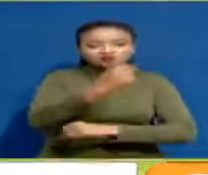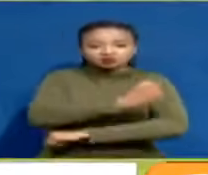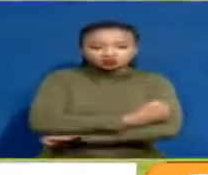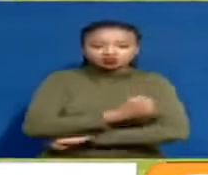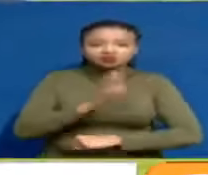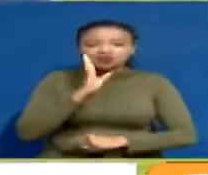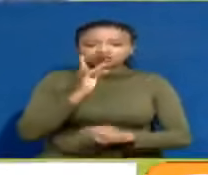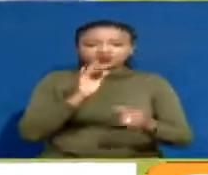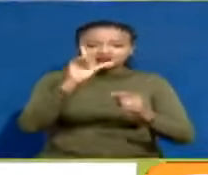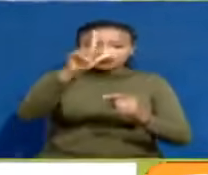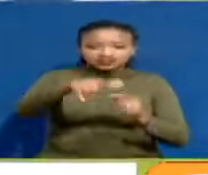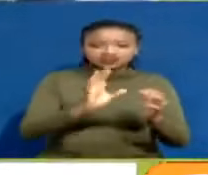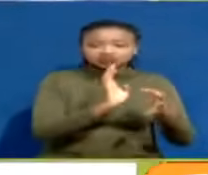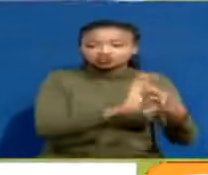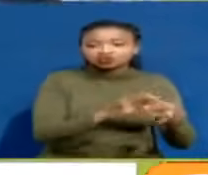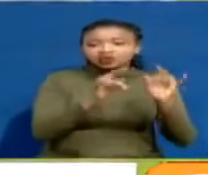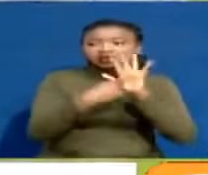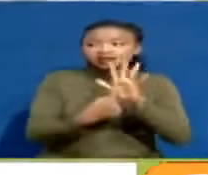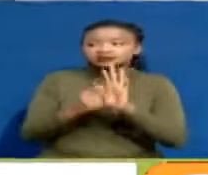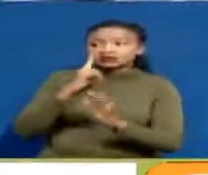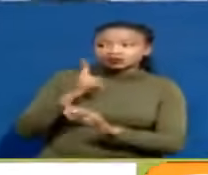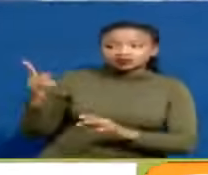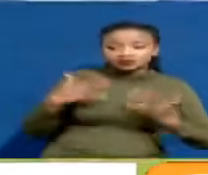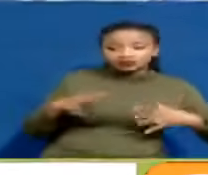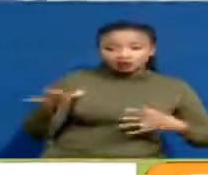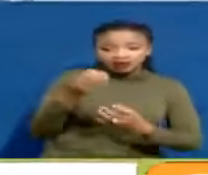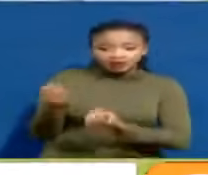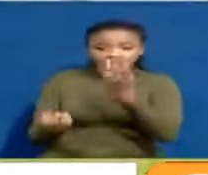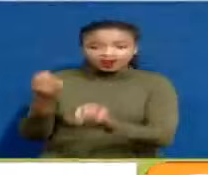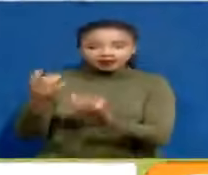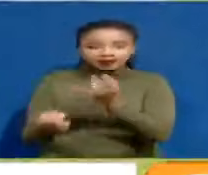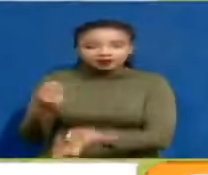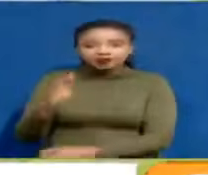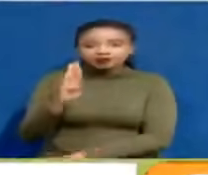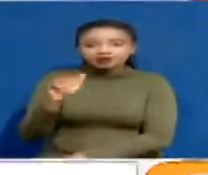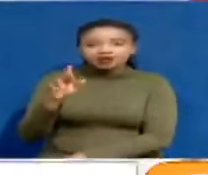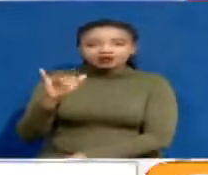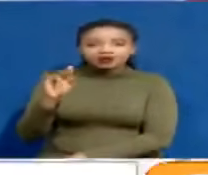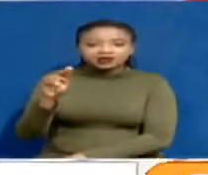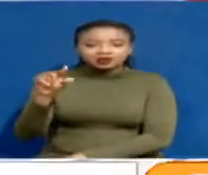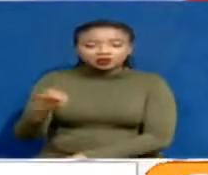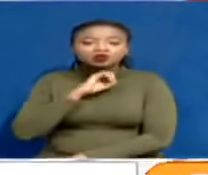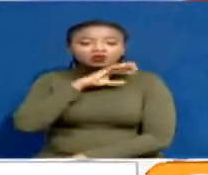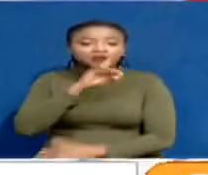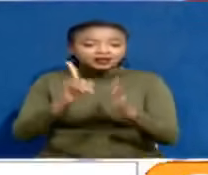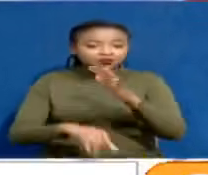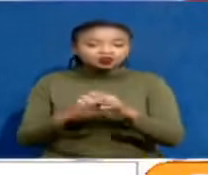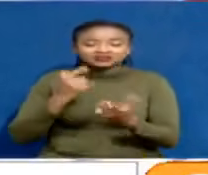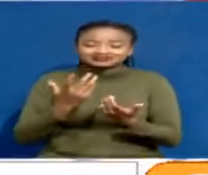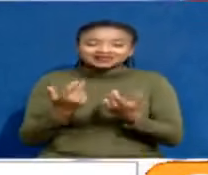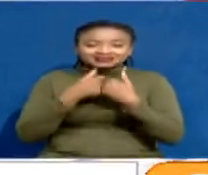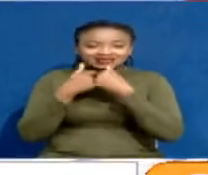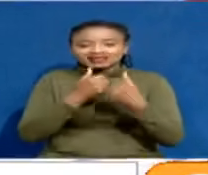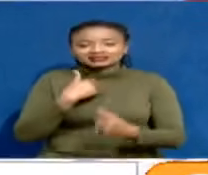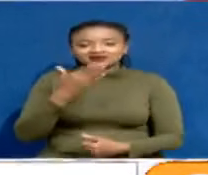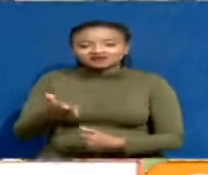schools. Wakazi kaunti ya Baringo wametaja ukosefu wa usalama kama changamoto ya kuhakikisha wanafunzi wote wanajiunga na